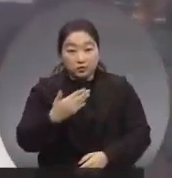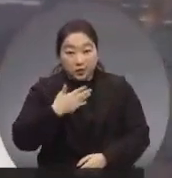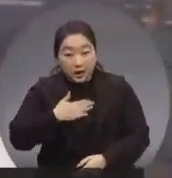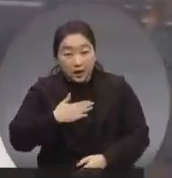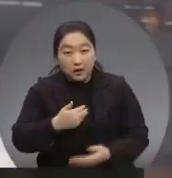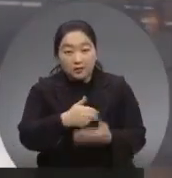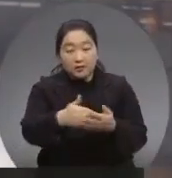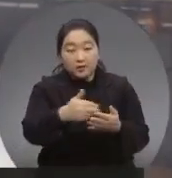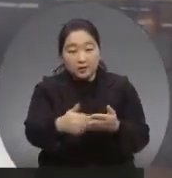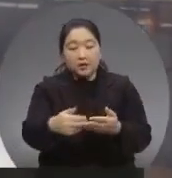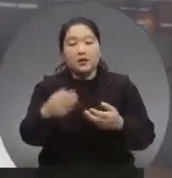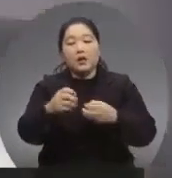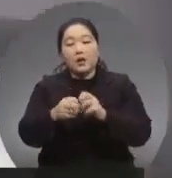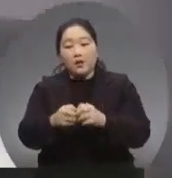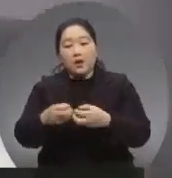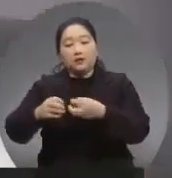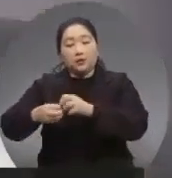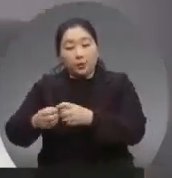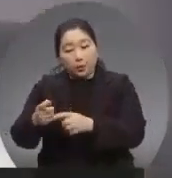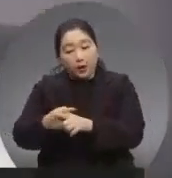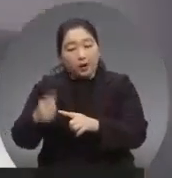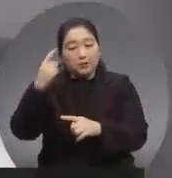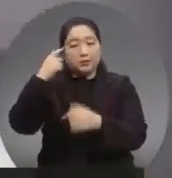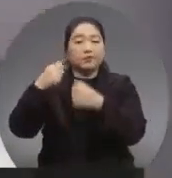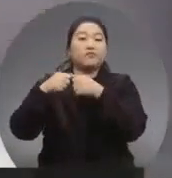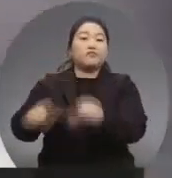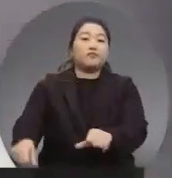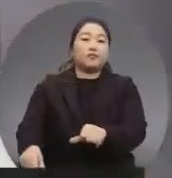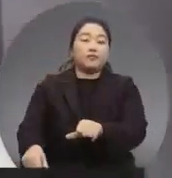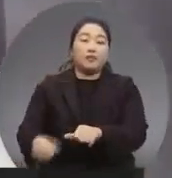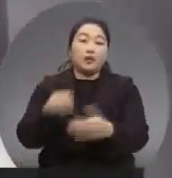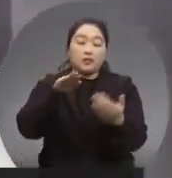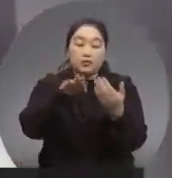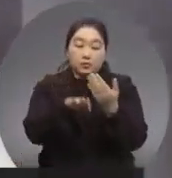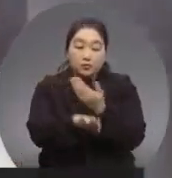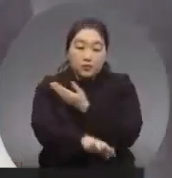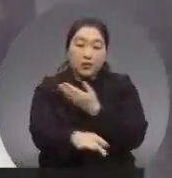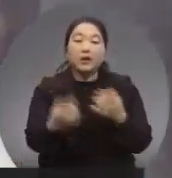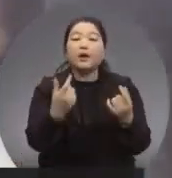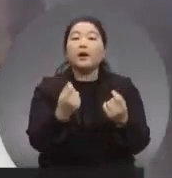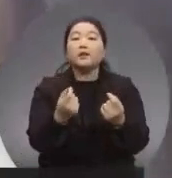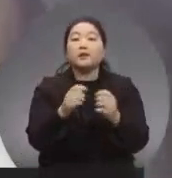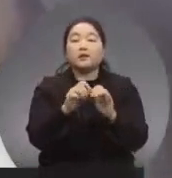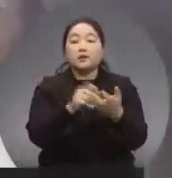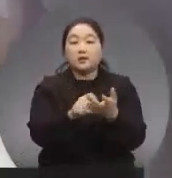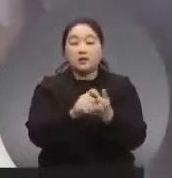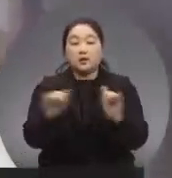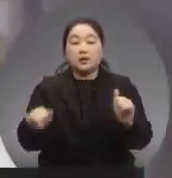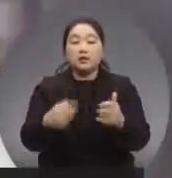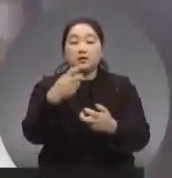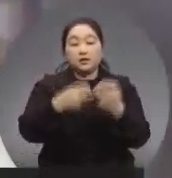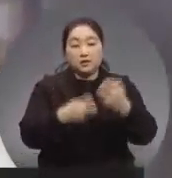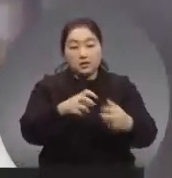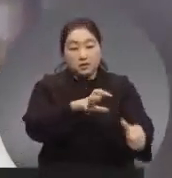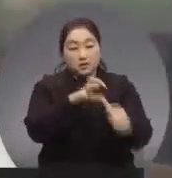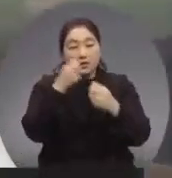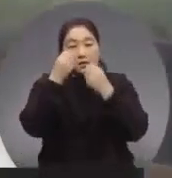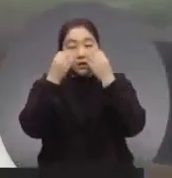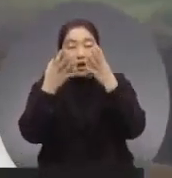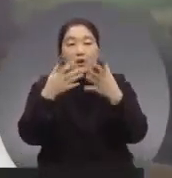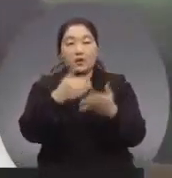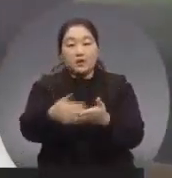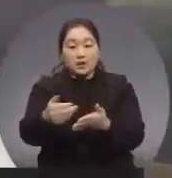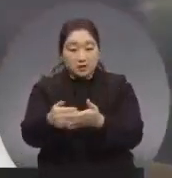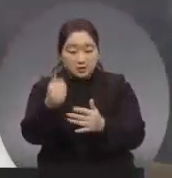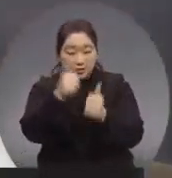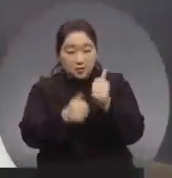회화나 조각이다라는 고정관념을 부순 건데요 그 뒤로도 동시대 작가들은 디지털 매체를 통해 새로운 예술을